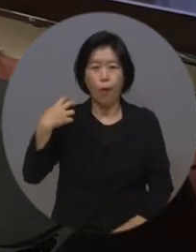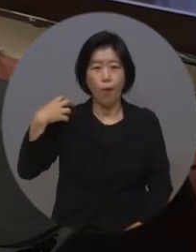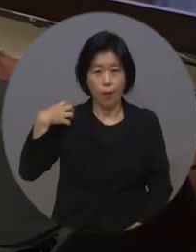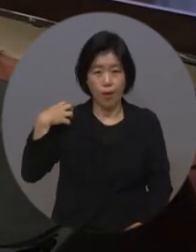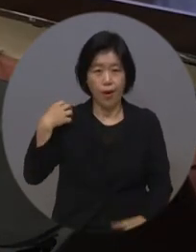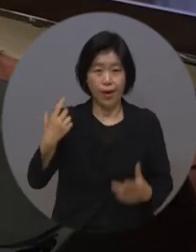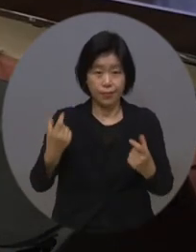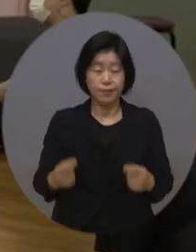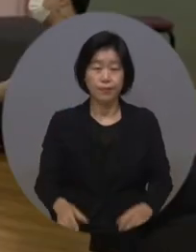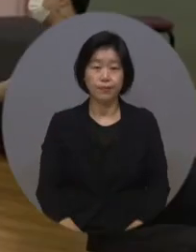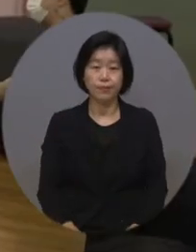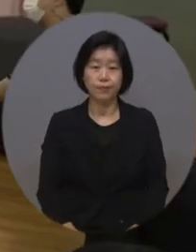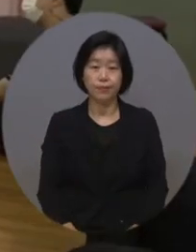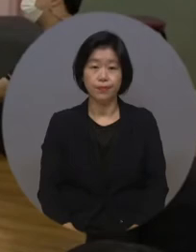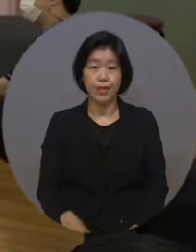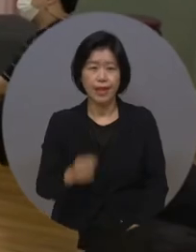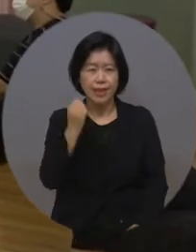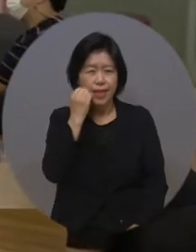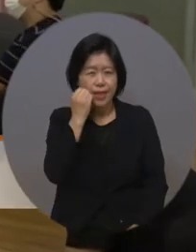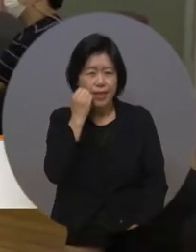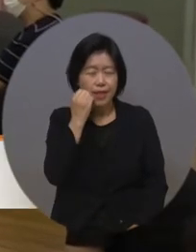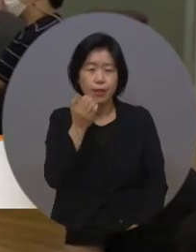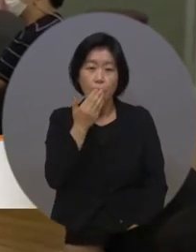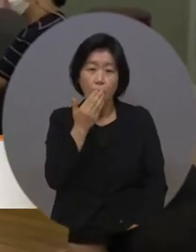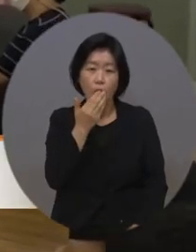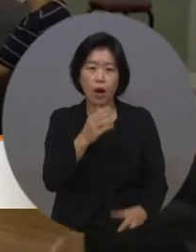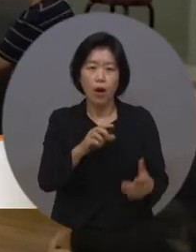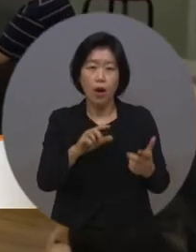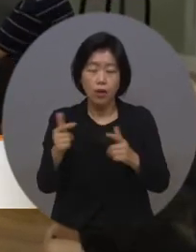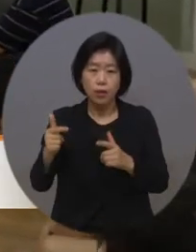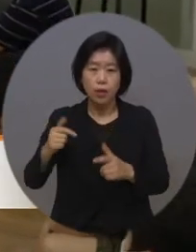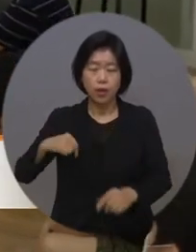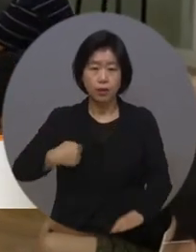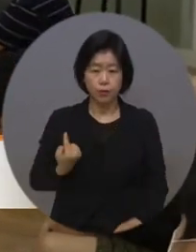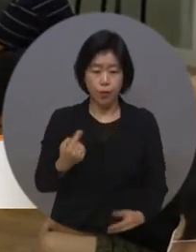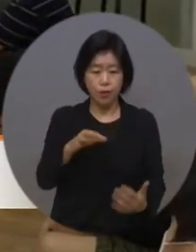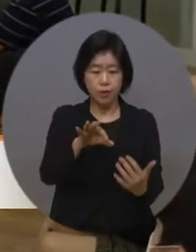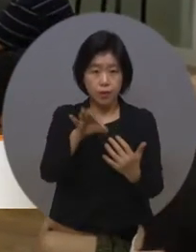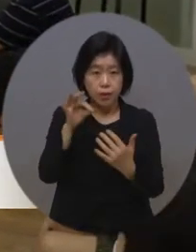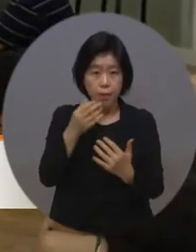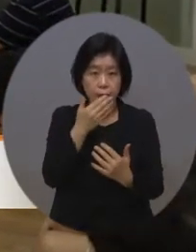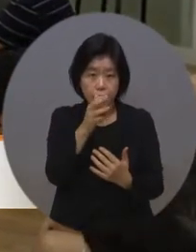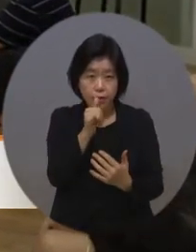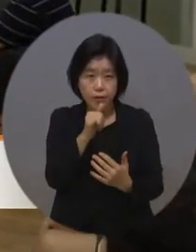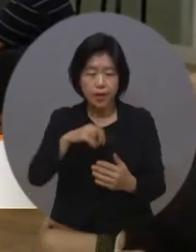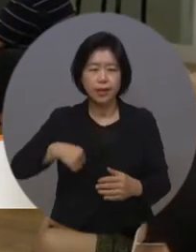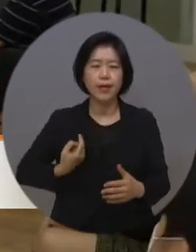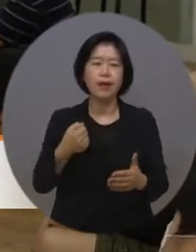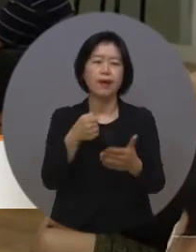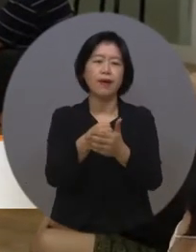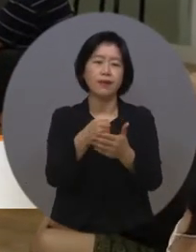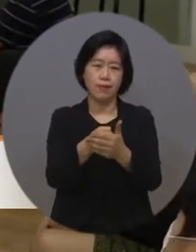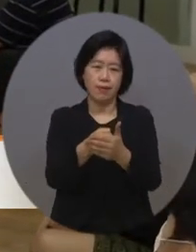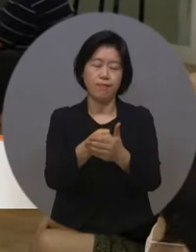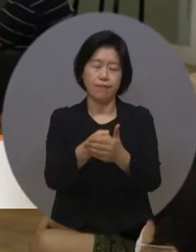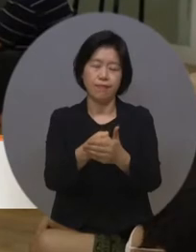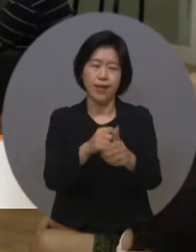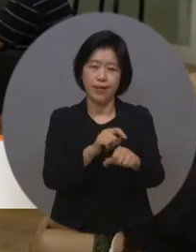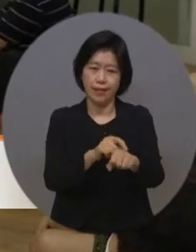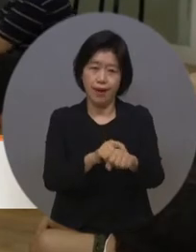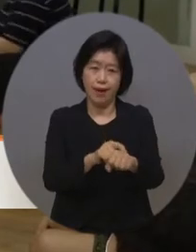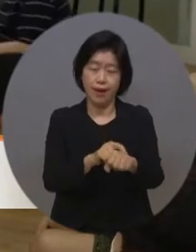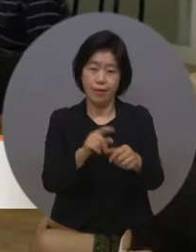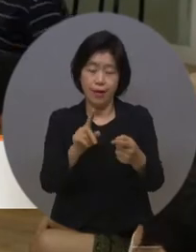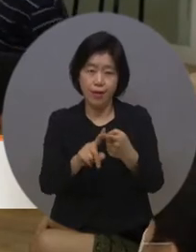일조하는 가운데 간식 같은 것을 스스로 선택할 수 있는 자기결정권 행사 시간은 호응과 참여가